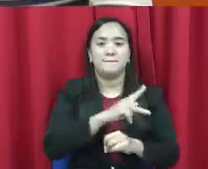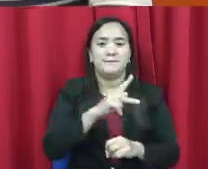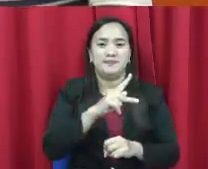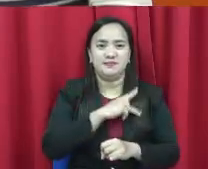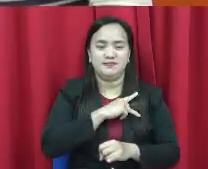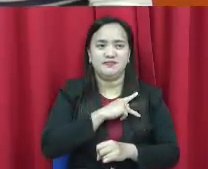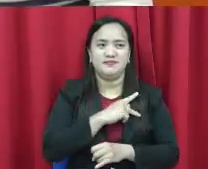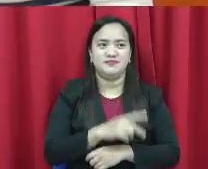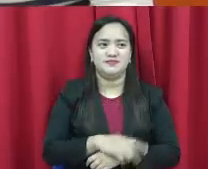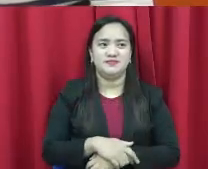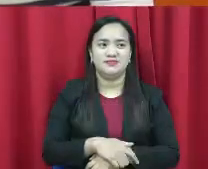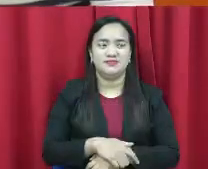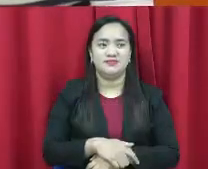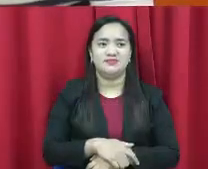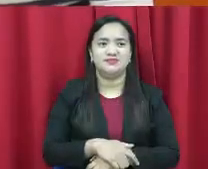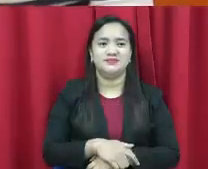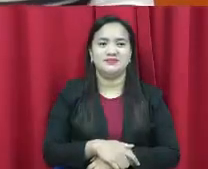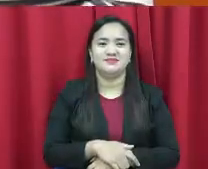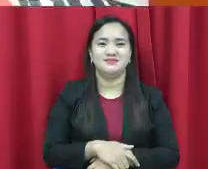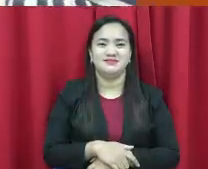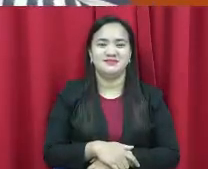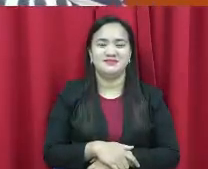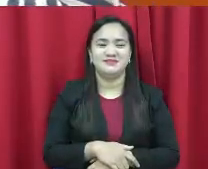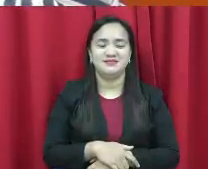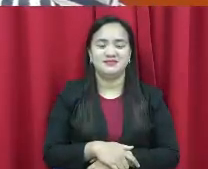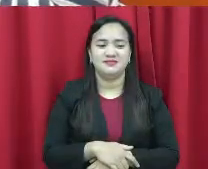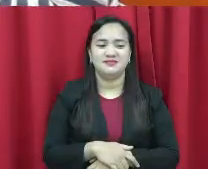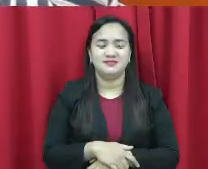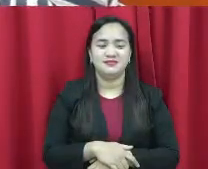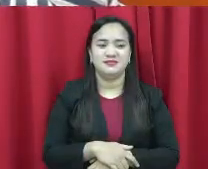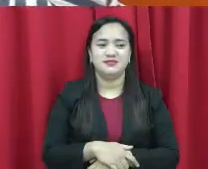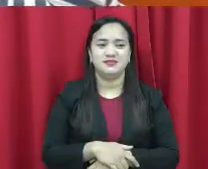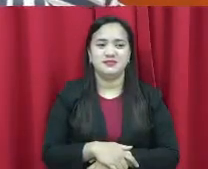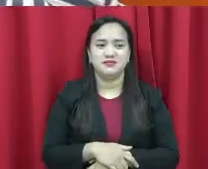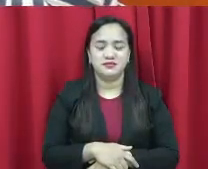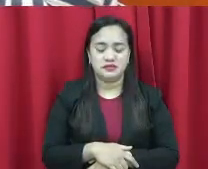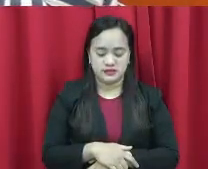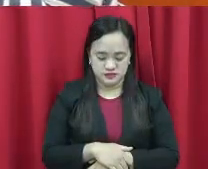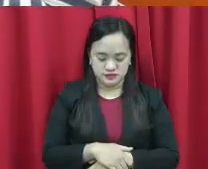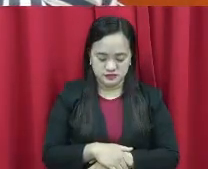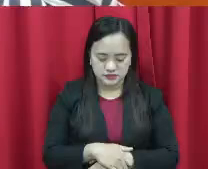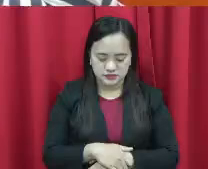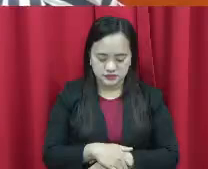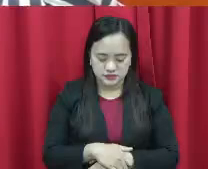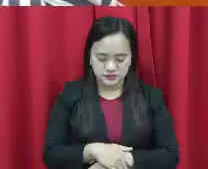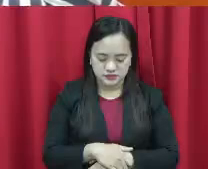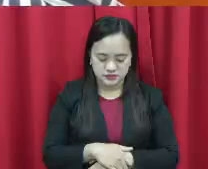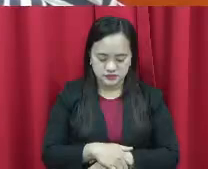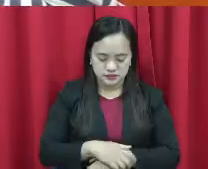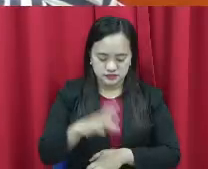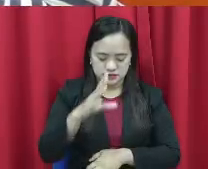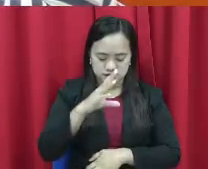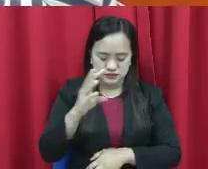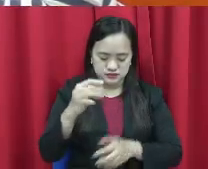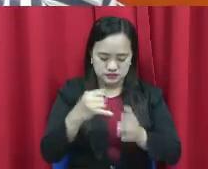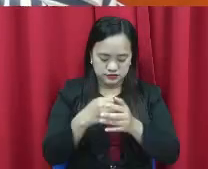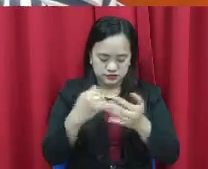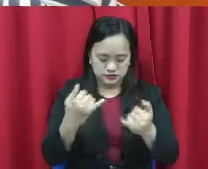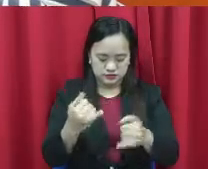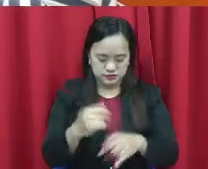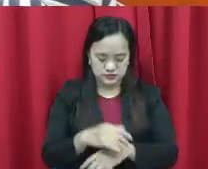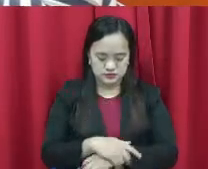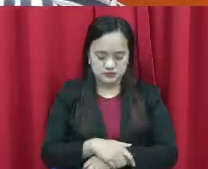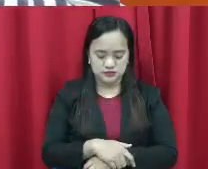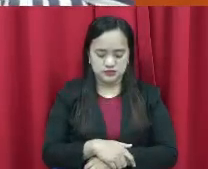personally palambing po yun at doon sabi ko nga ay ah kinausap ko siya so first na ginawa